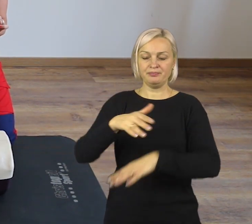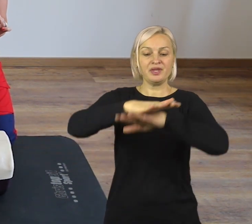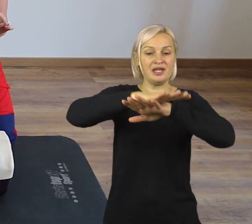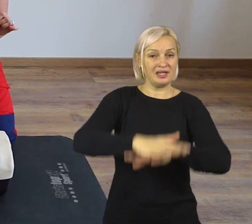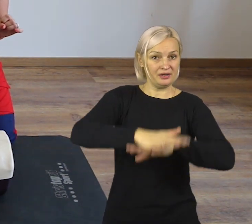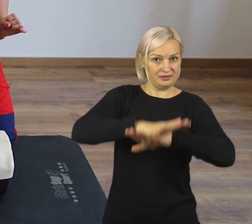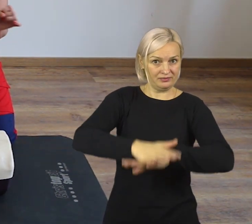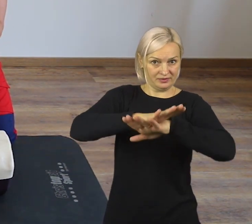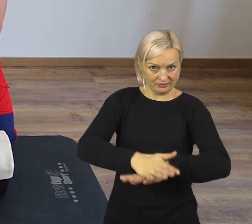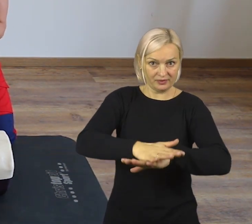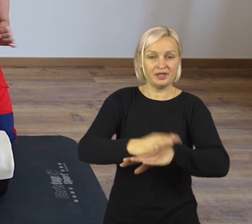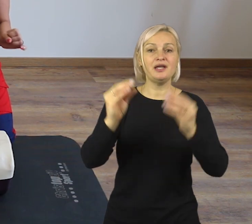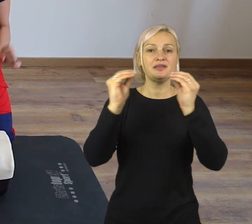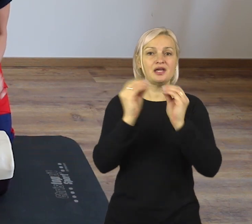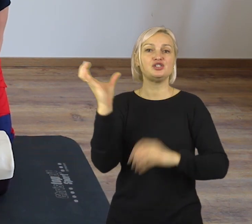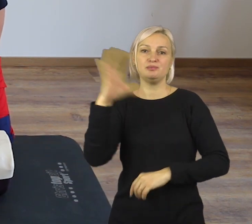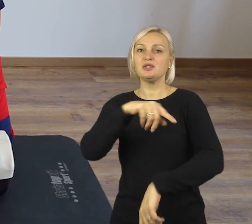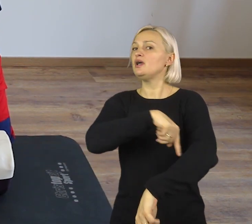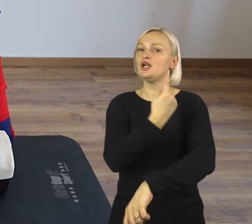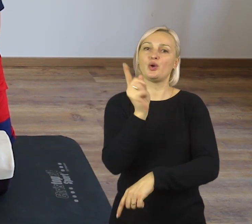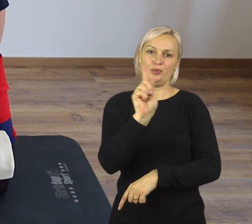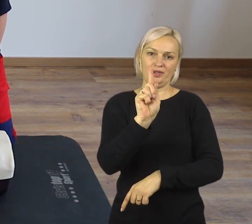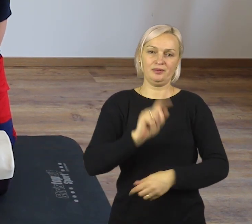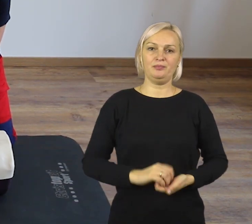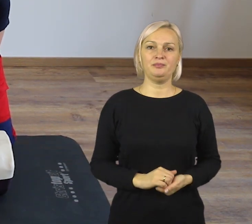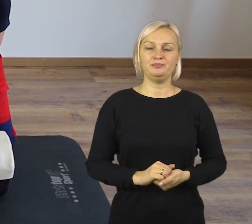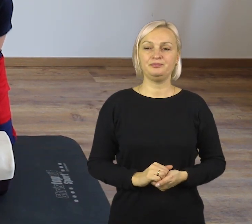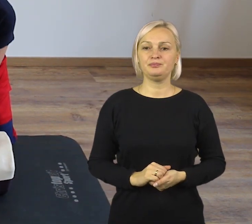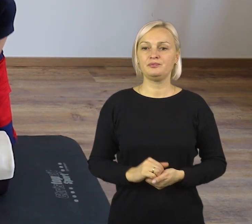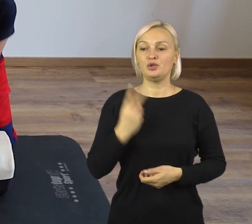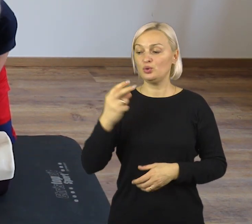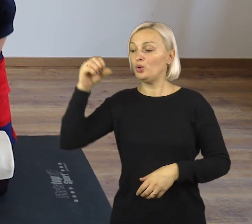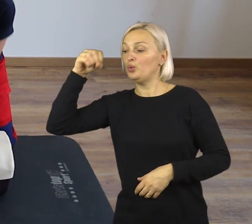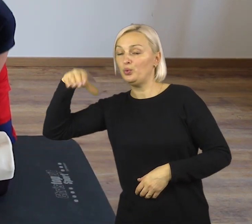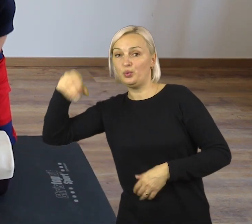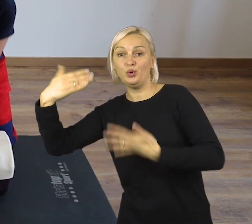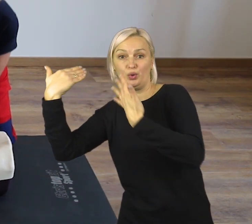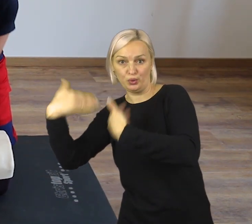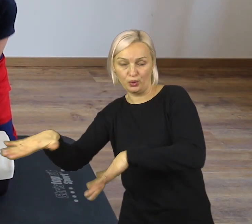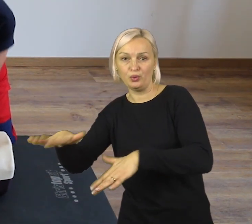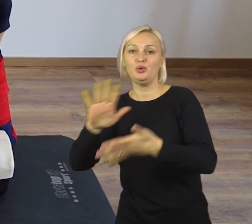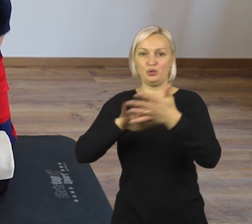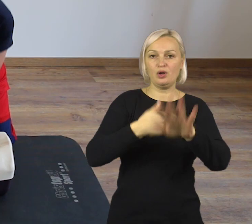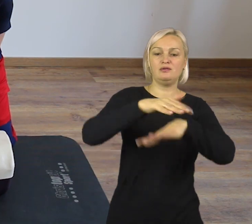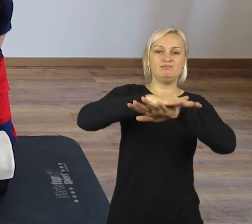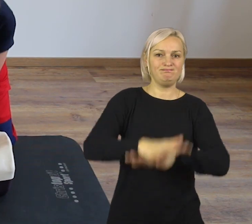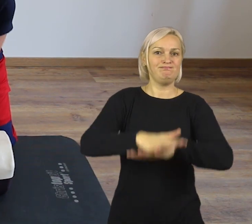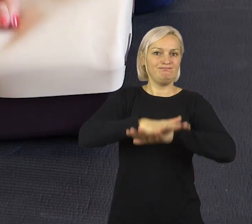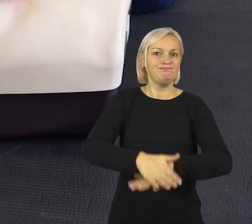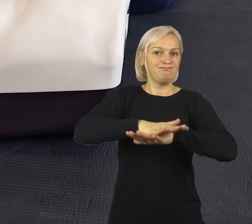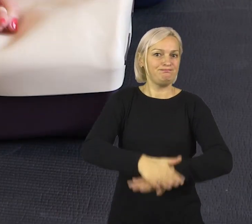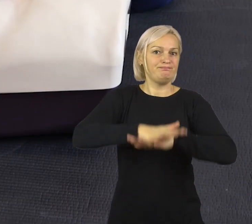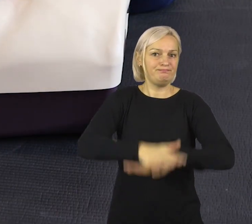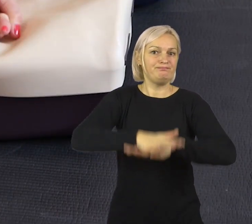paspaudimai neturi užtrukti daugiau kaip 10 sekundžių. Atlikus 2 įpūtimus, toliau tęsiu krūtinės lastos paspaudimus.